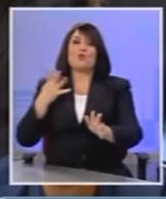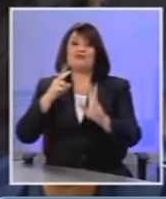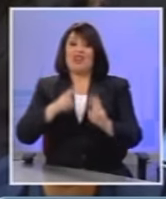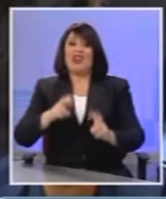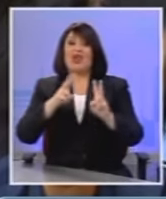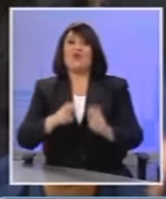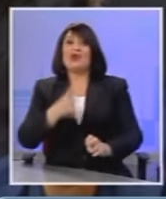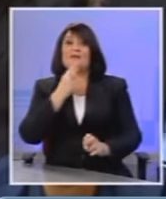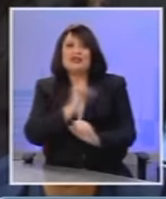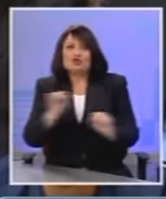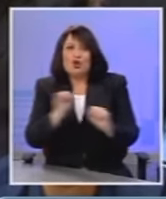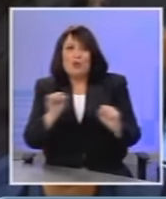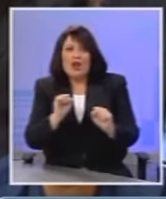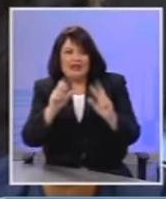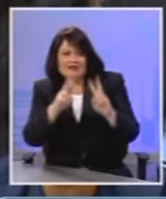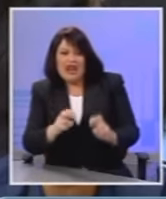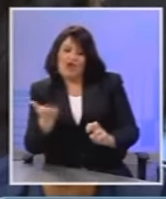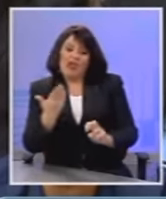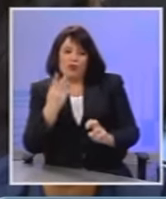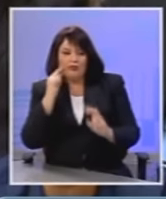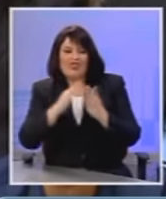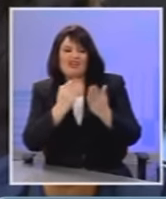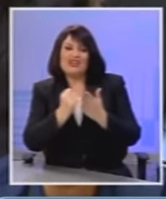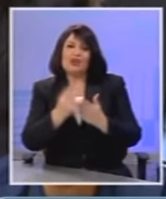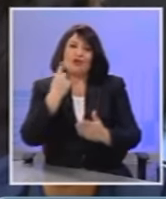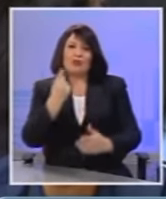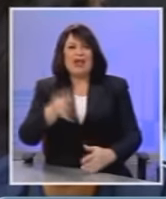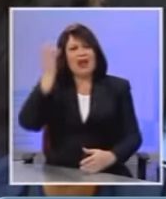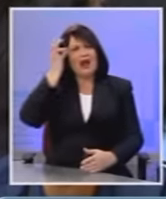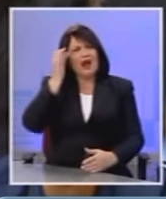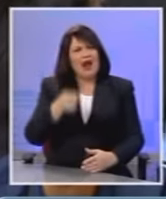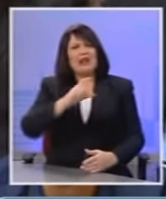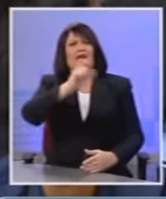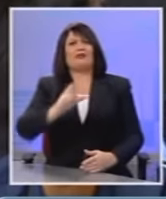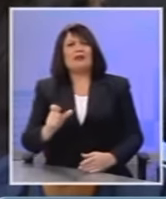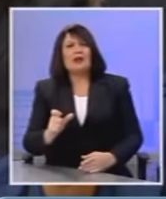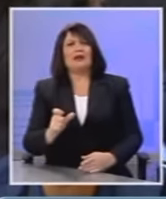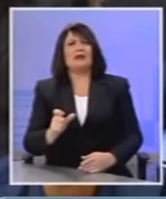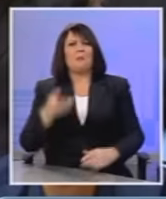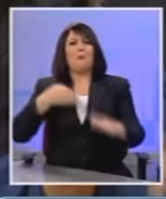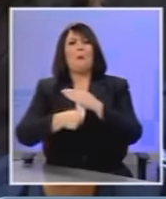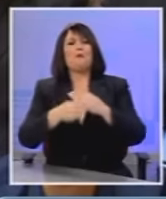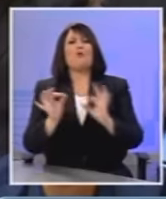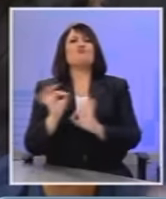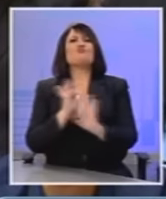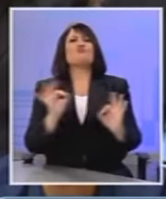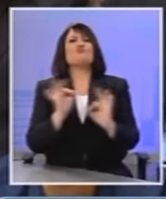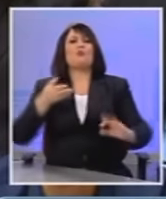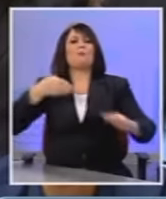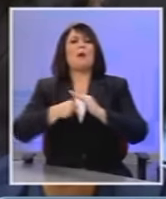σαν να ήταν τρομοκράτες. Την ίδια στιγμή που οι Γάλλοι, οι Ιταλοί περνούσαν κανονικά